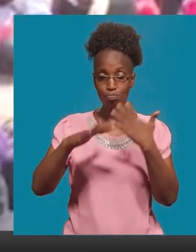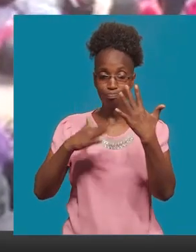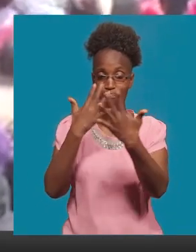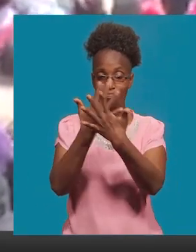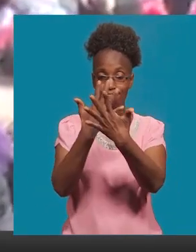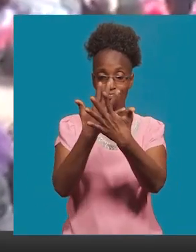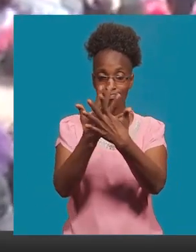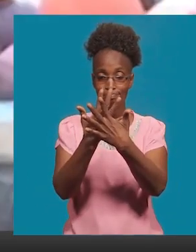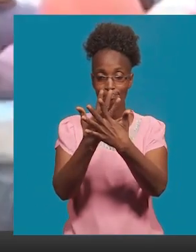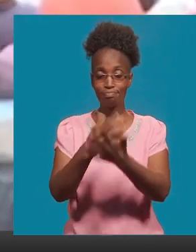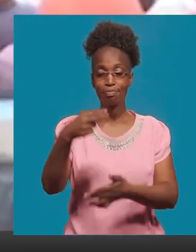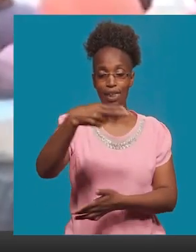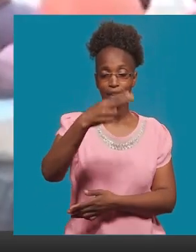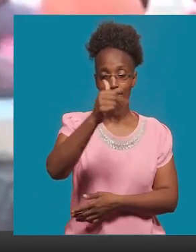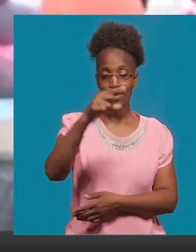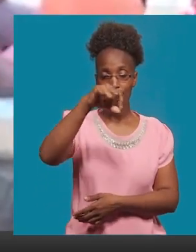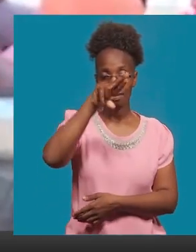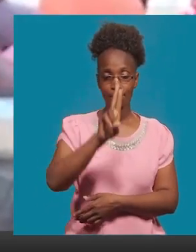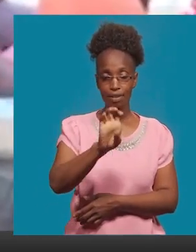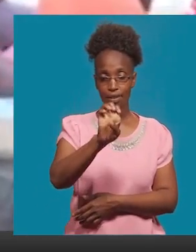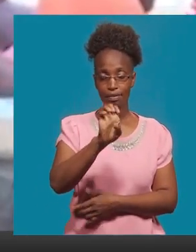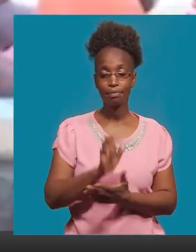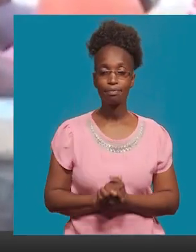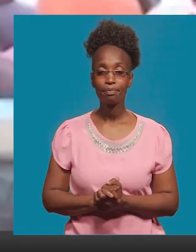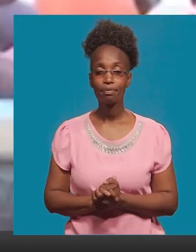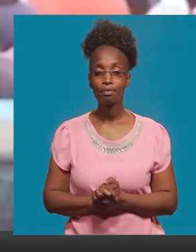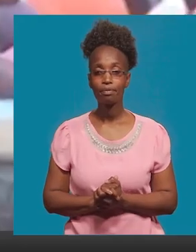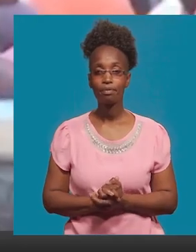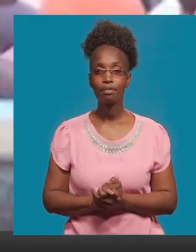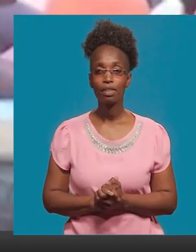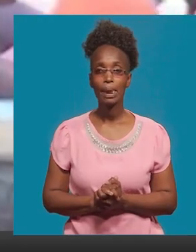wanapingana hapa sana? Zablon, Mashare Undugu TV.